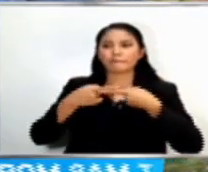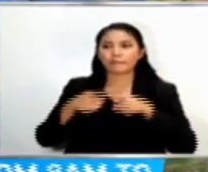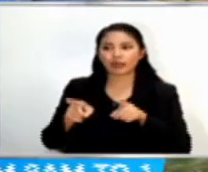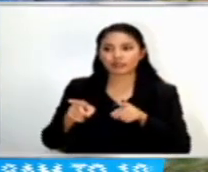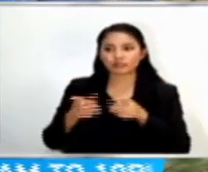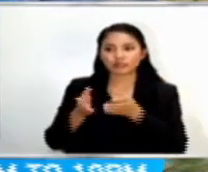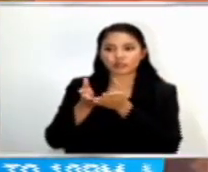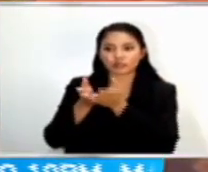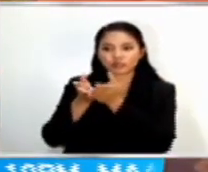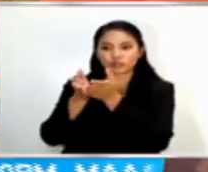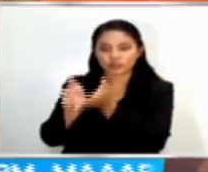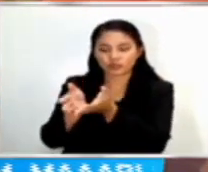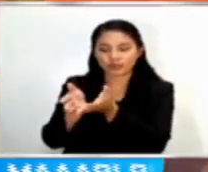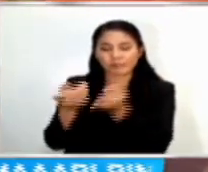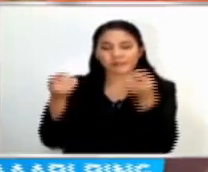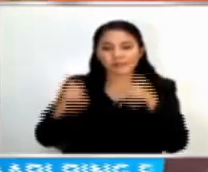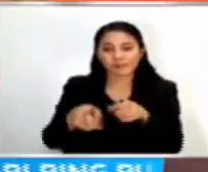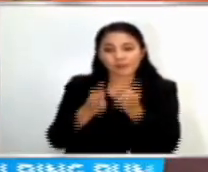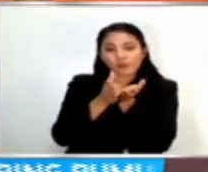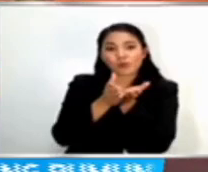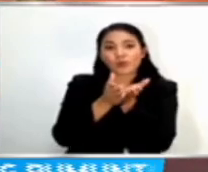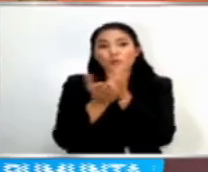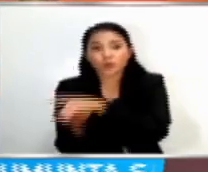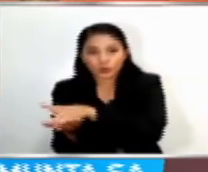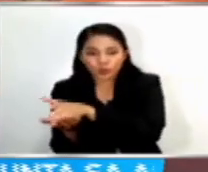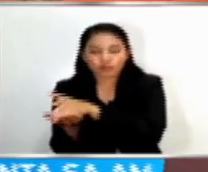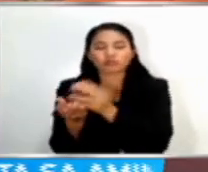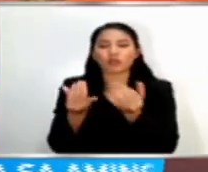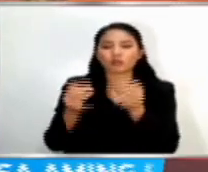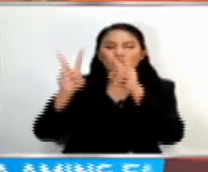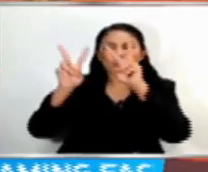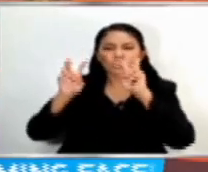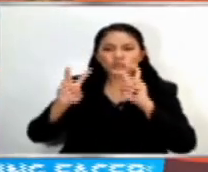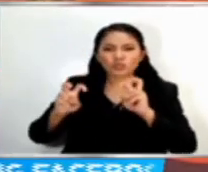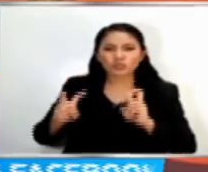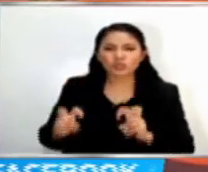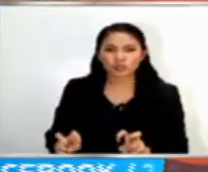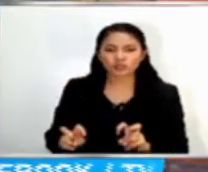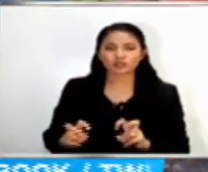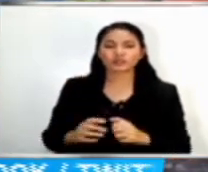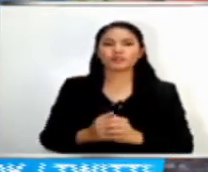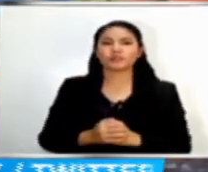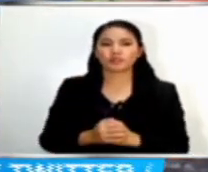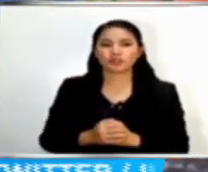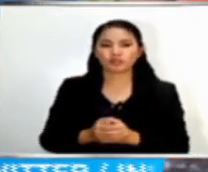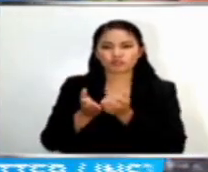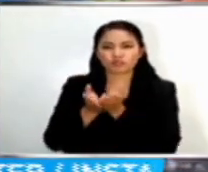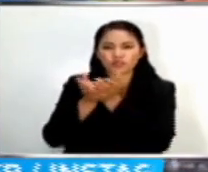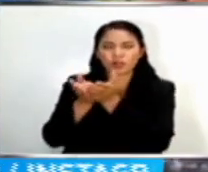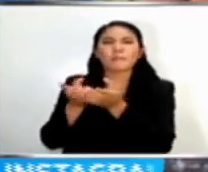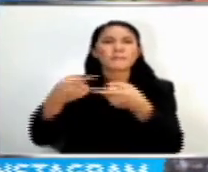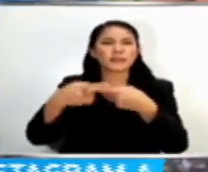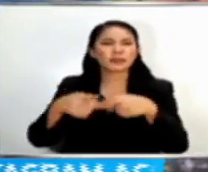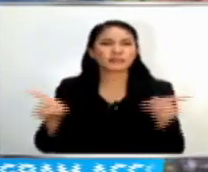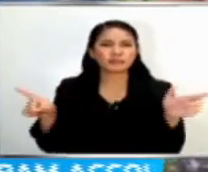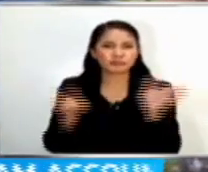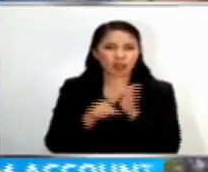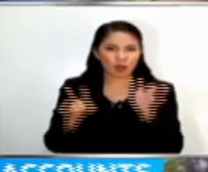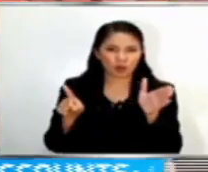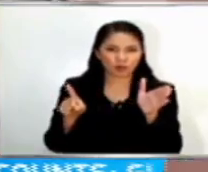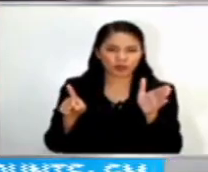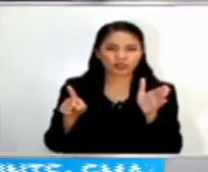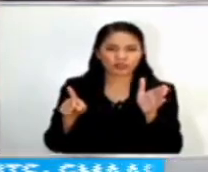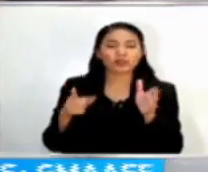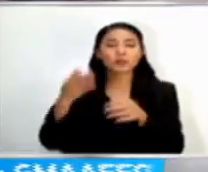na ang kanilang bangka. Pinaiimbestigahan na kung paano nakapalawat ang dalawang manging isda, gayong ipinagbawal muna ang paglalayag dahil sa bagyong